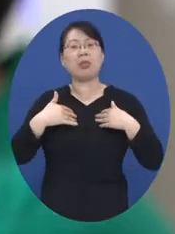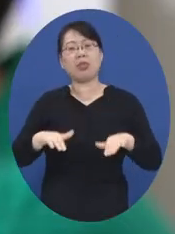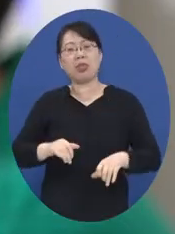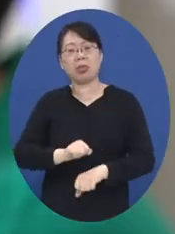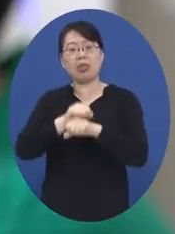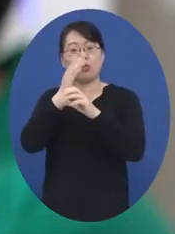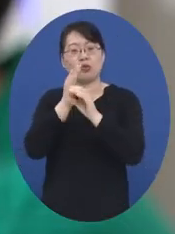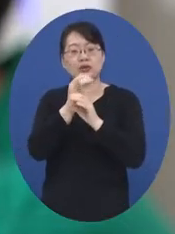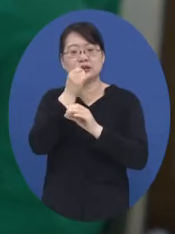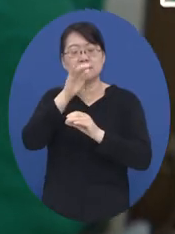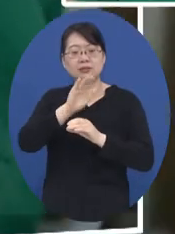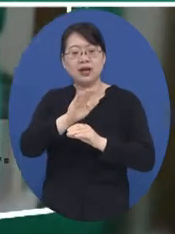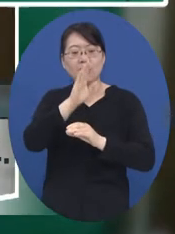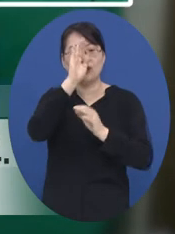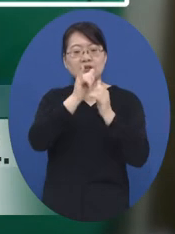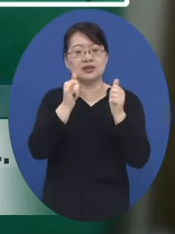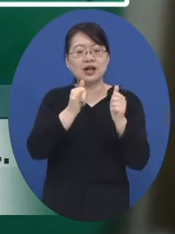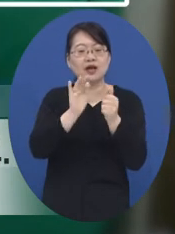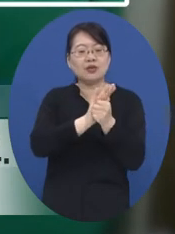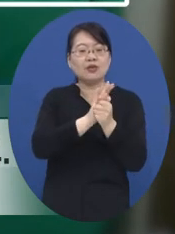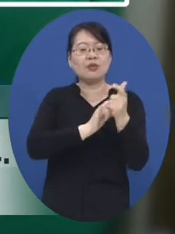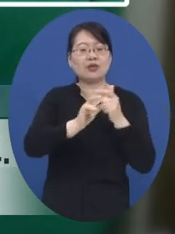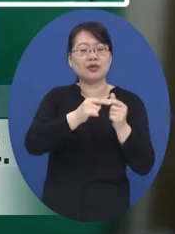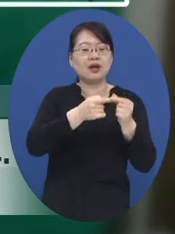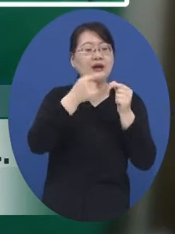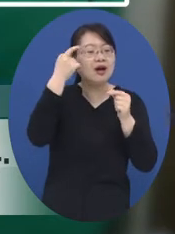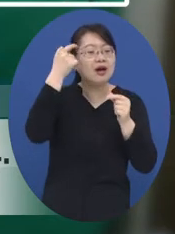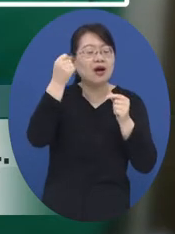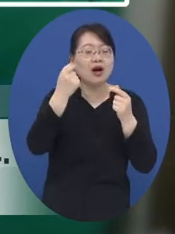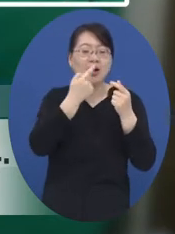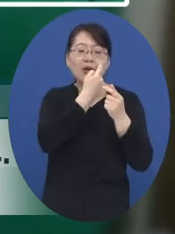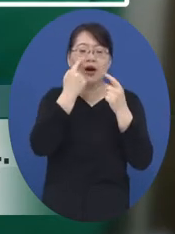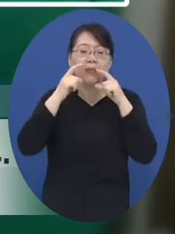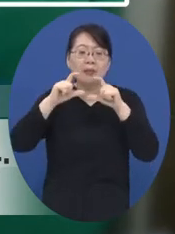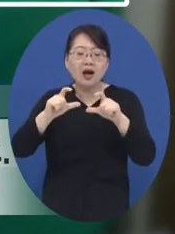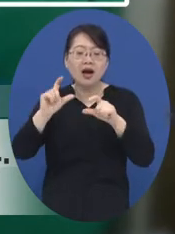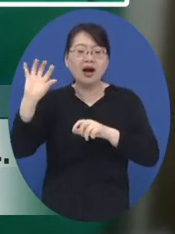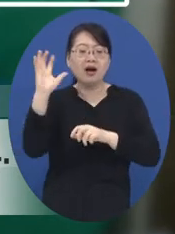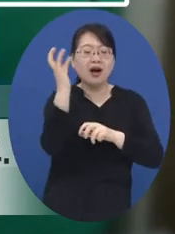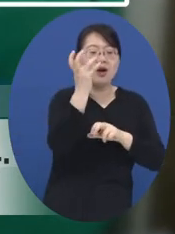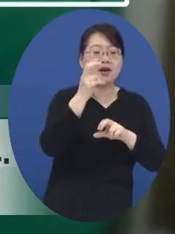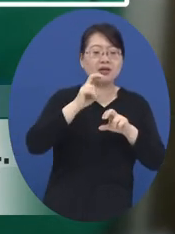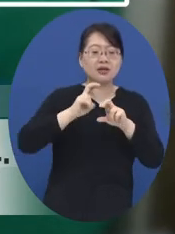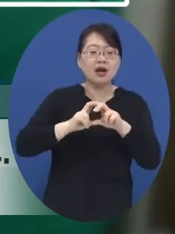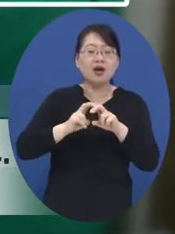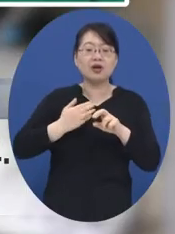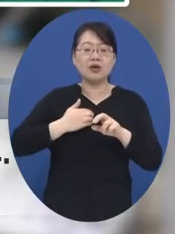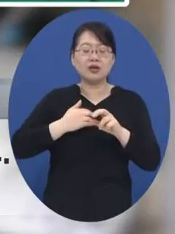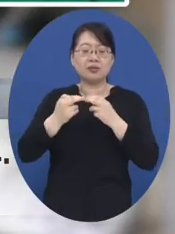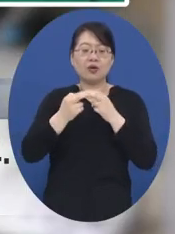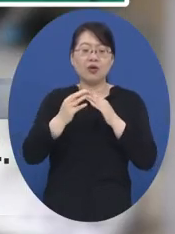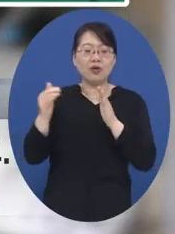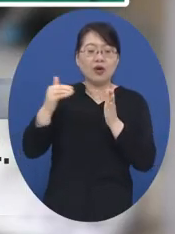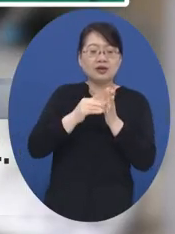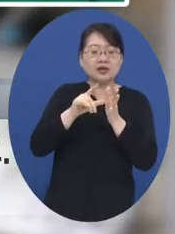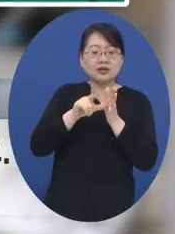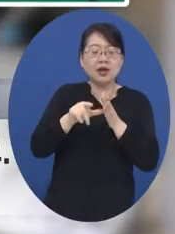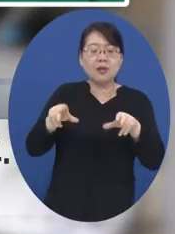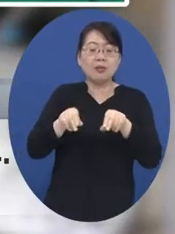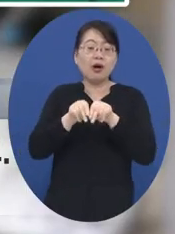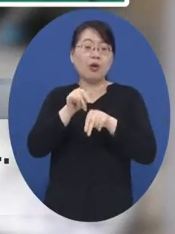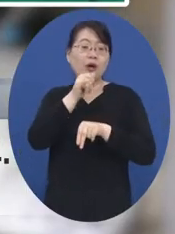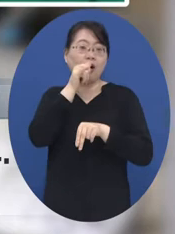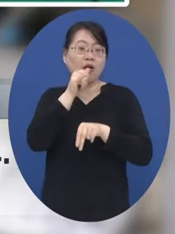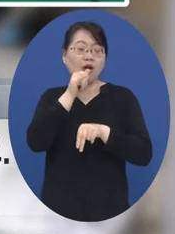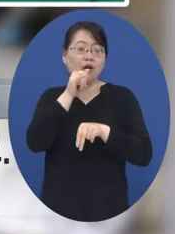먼저 생각합니다. 확진을 받고 앰뷸런스 타고 저희 병원 도착했을 때 저희가 마중을 하거든요. 그러면 그 확진